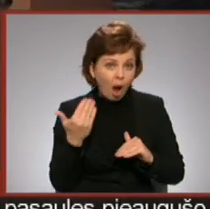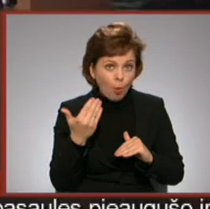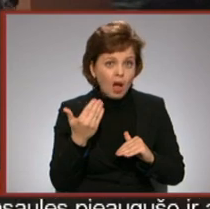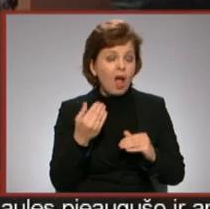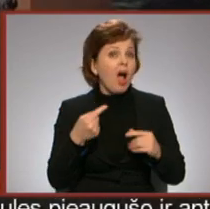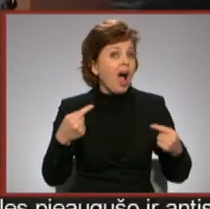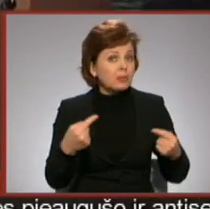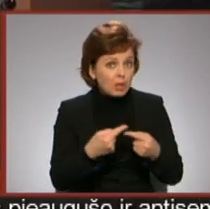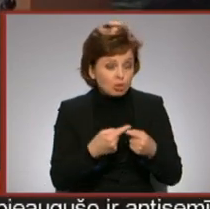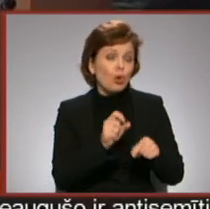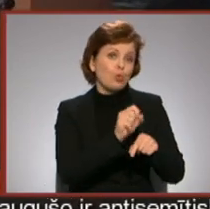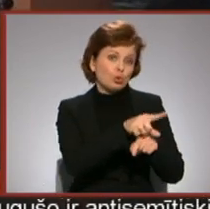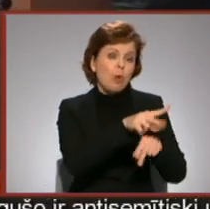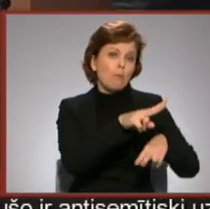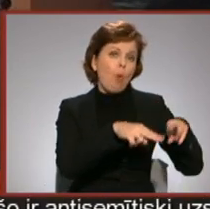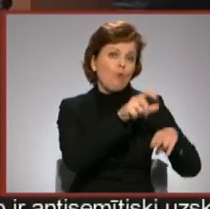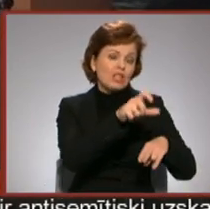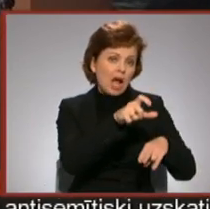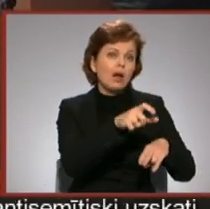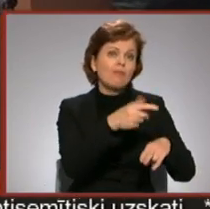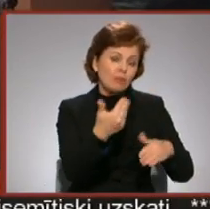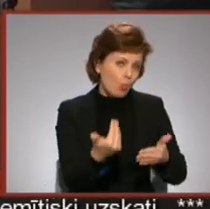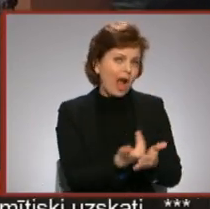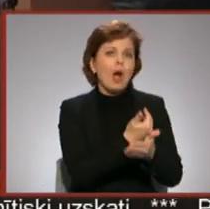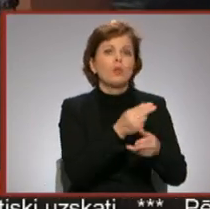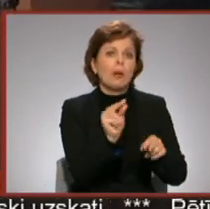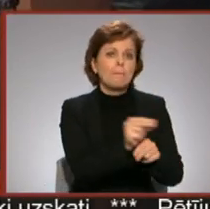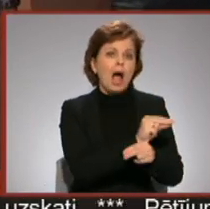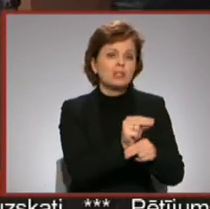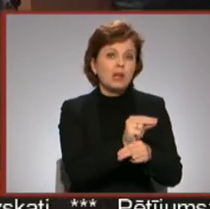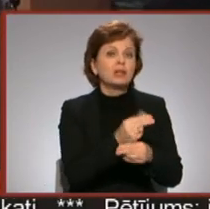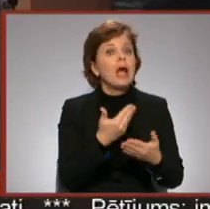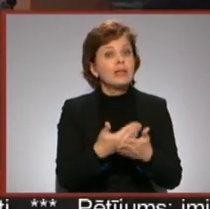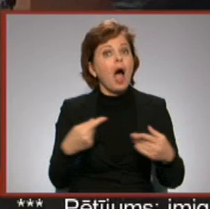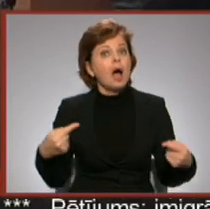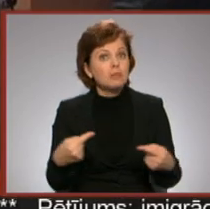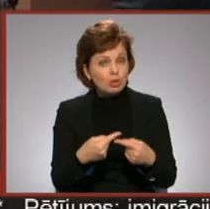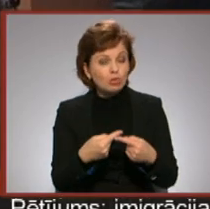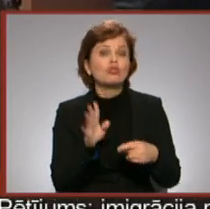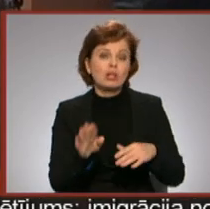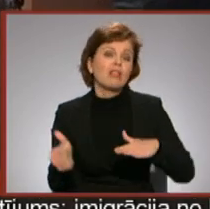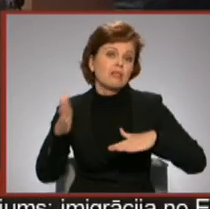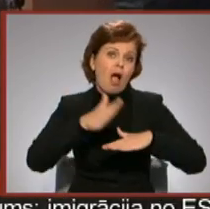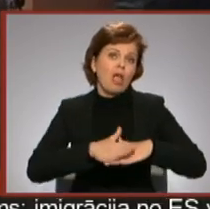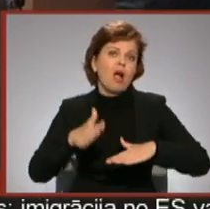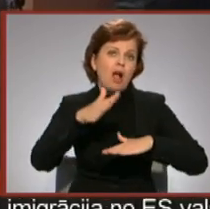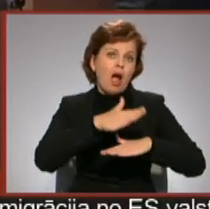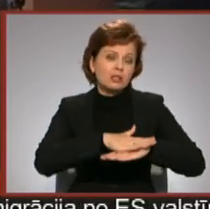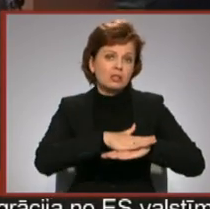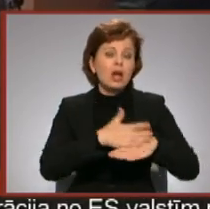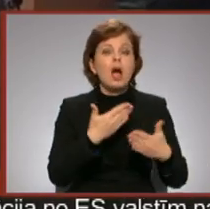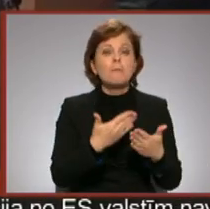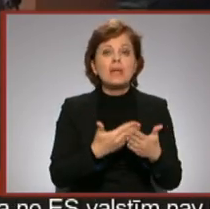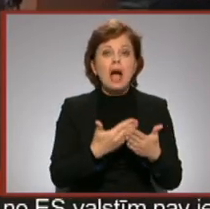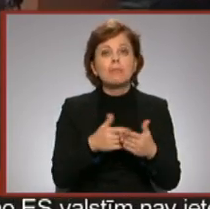pārstrādāt un vēl vienreiz pārbaudu, un ja viņi ir atbilstoši, tad ļauj likt tālākās kārtas. Bet, kas